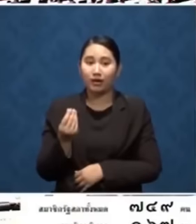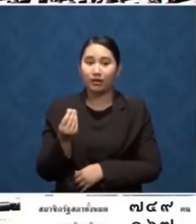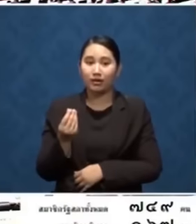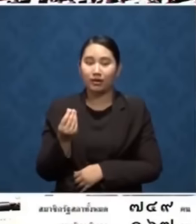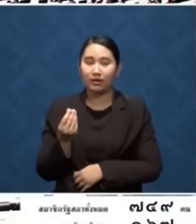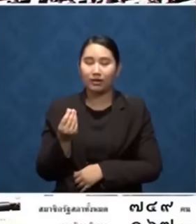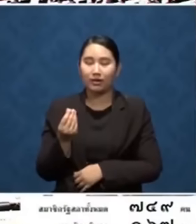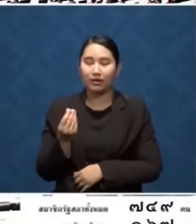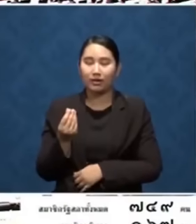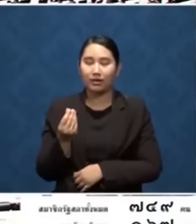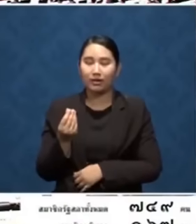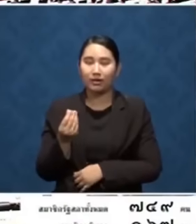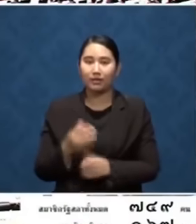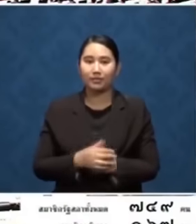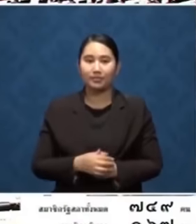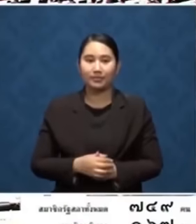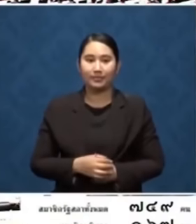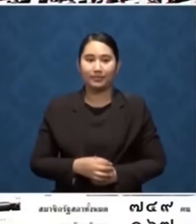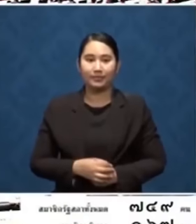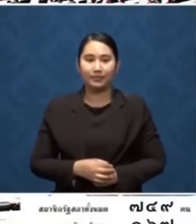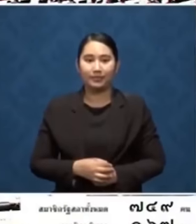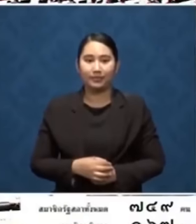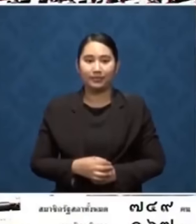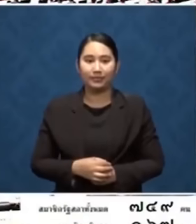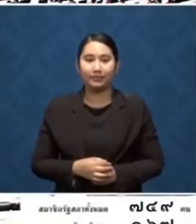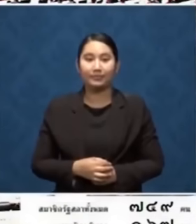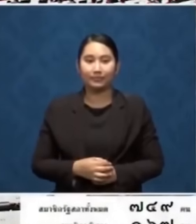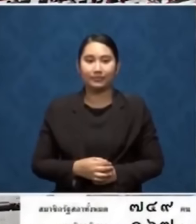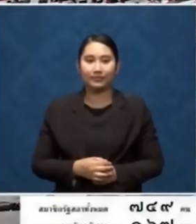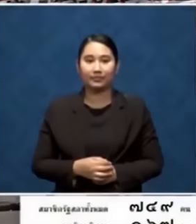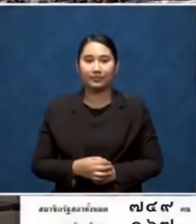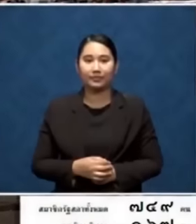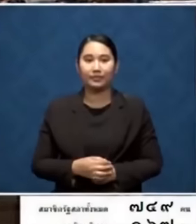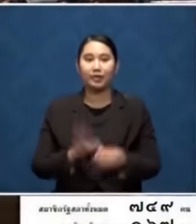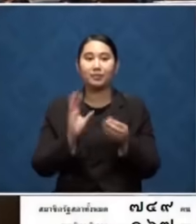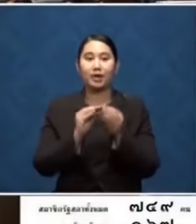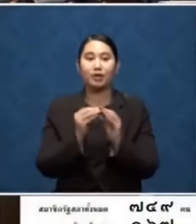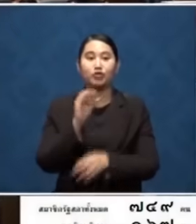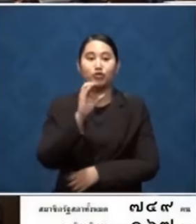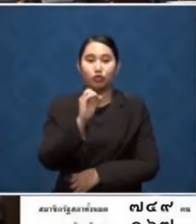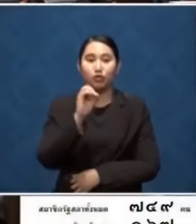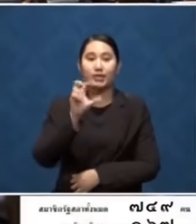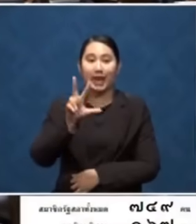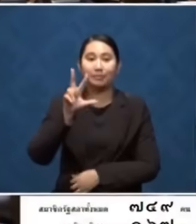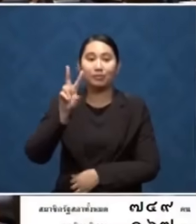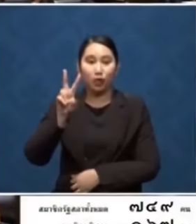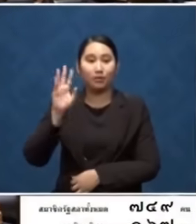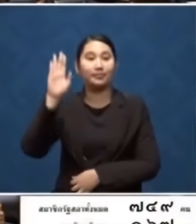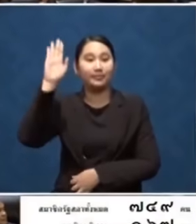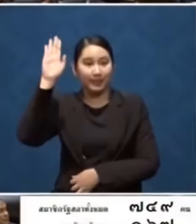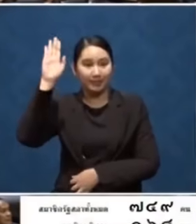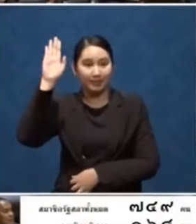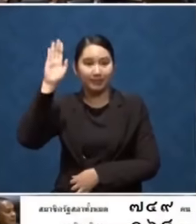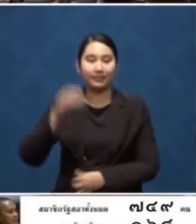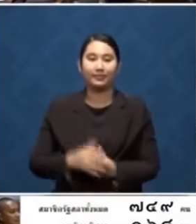ถ้าท่านไม่ไปแตะเนี่ยท่านก็ได้เป็นนายกแล้วล่ะแต่ท่านก็ไม่ยอมเนี่ยนะครับแต่ก็ยังมีอีกหลายท่านก็บอกว่าน่าจะผ่านแล้วน่าจะผ่านแบบฉ